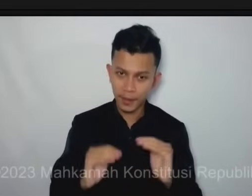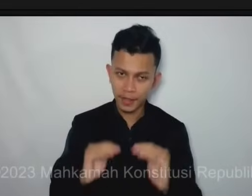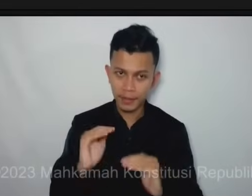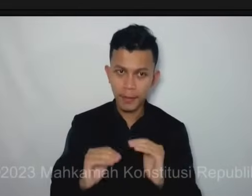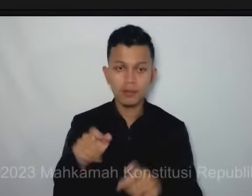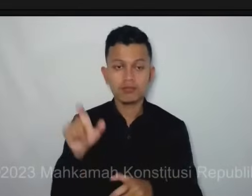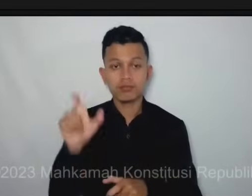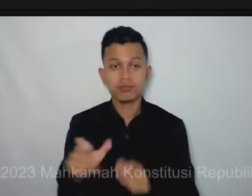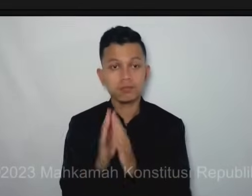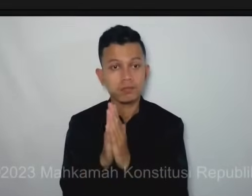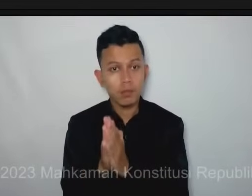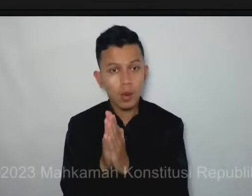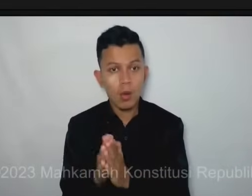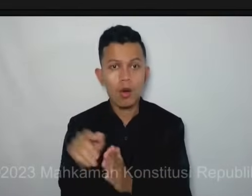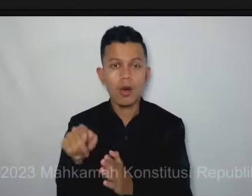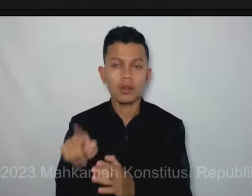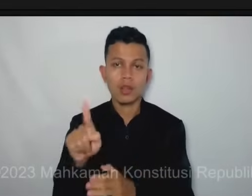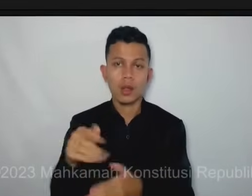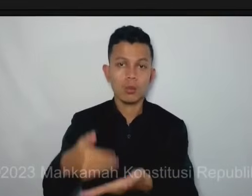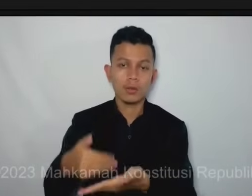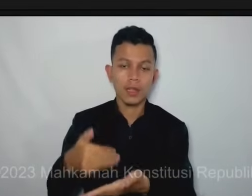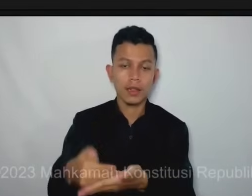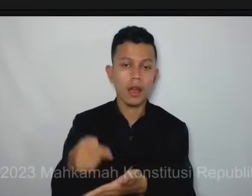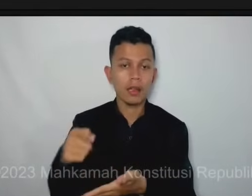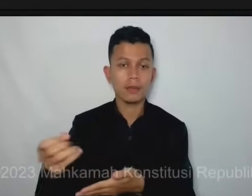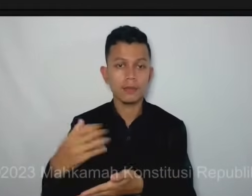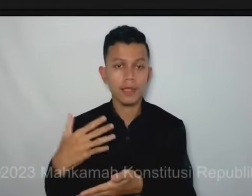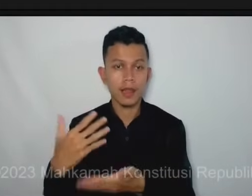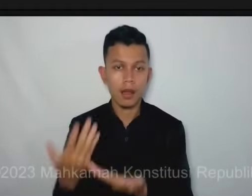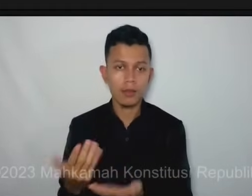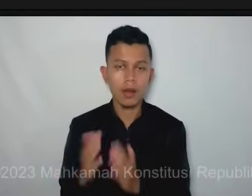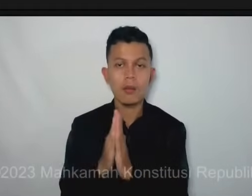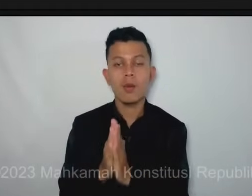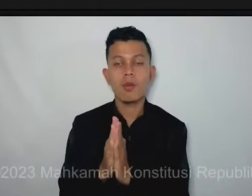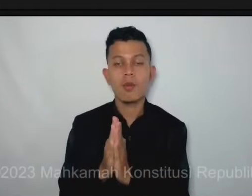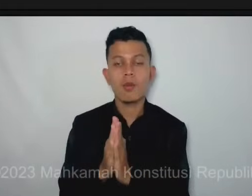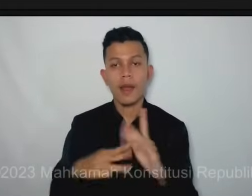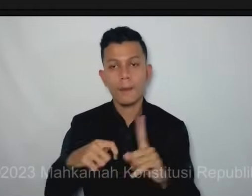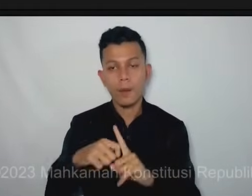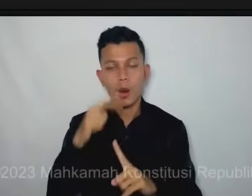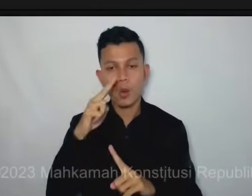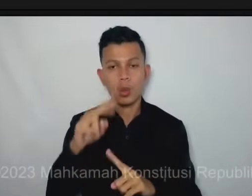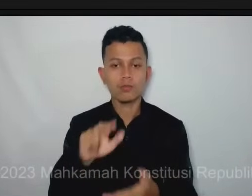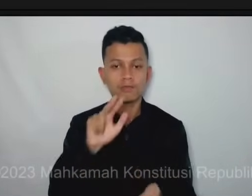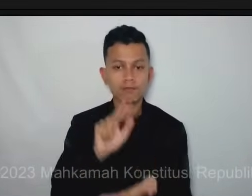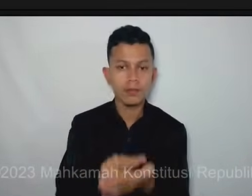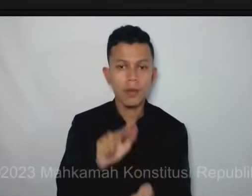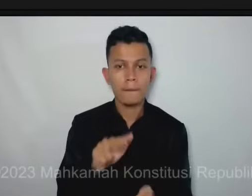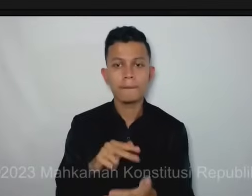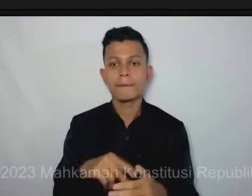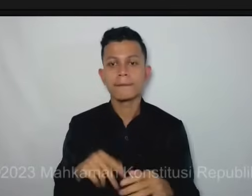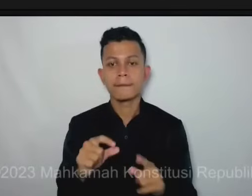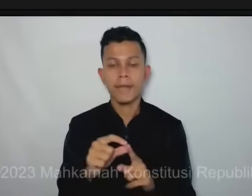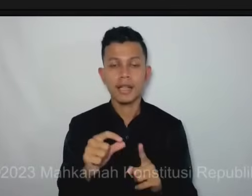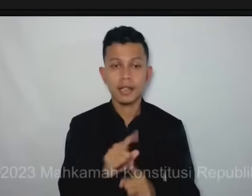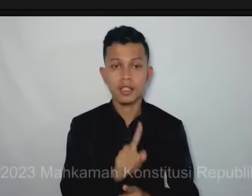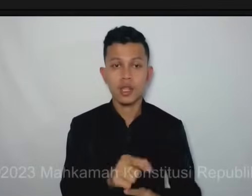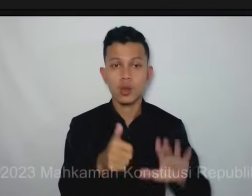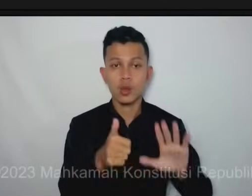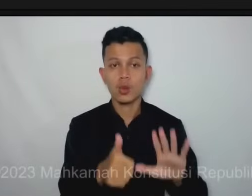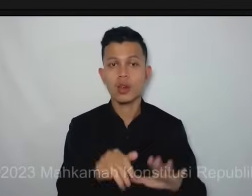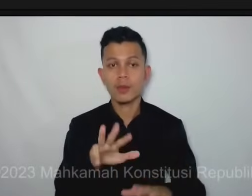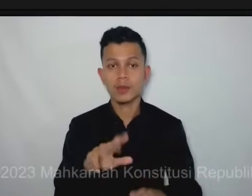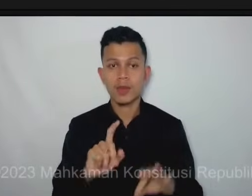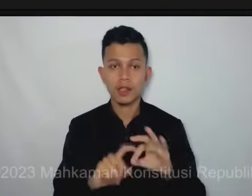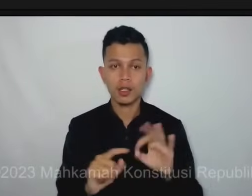dalam salah satu petitum permohonannya memohon kepada mahkamah untuk menyatakan norma pasal 169 huruf q